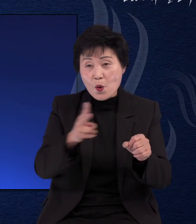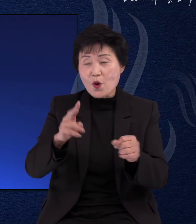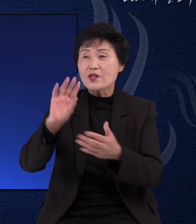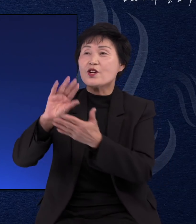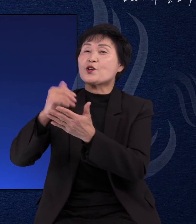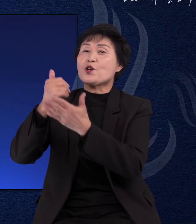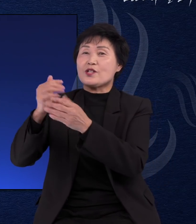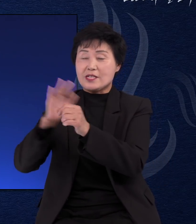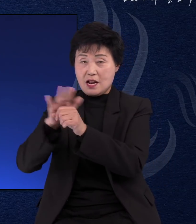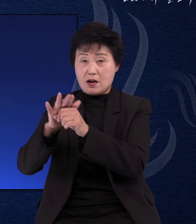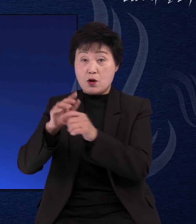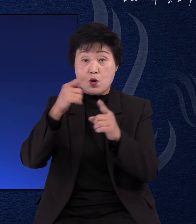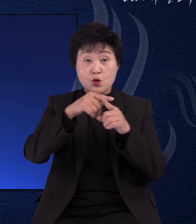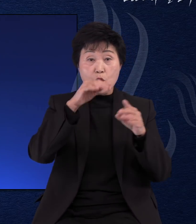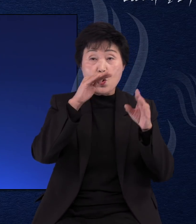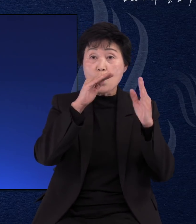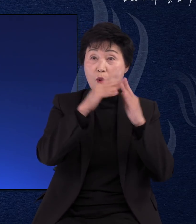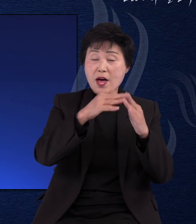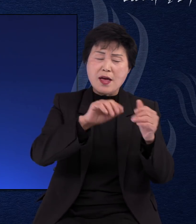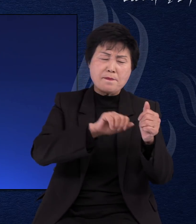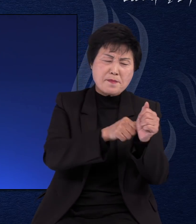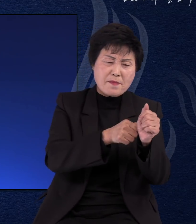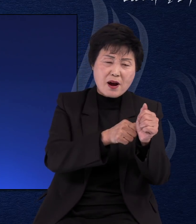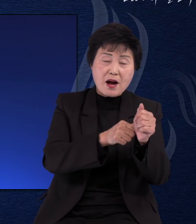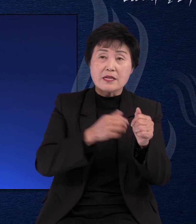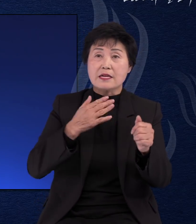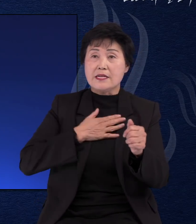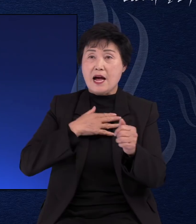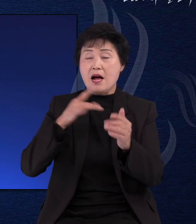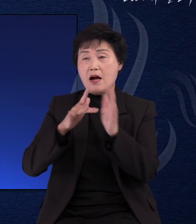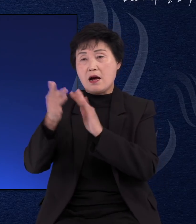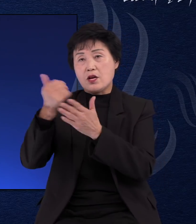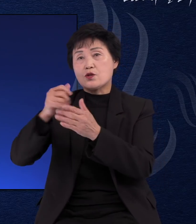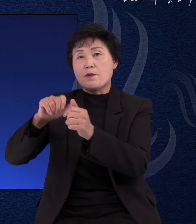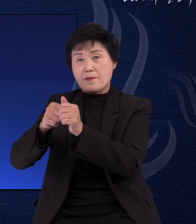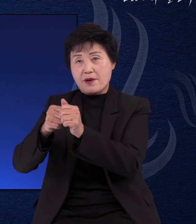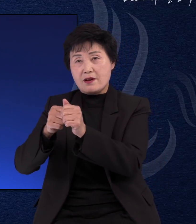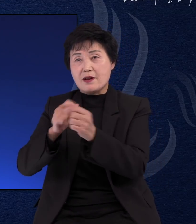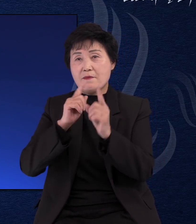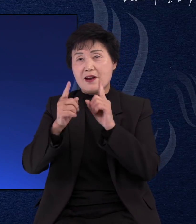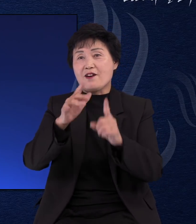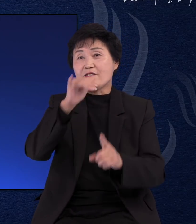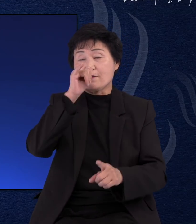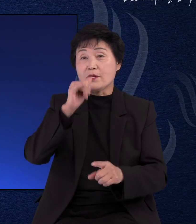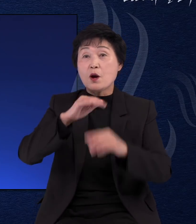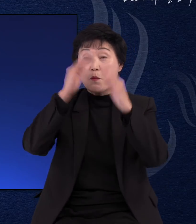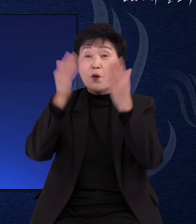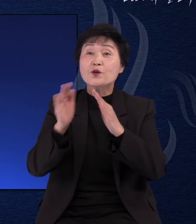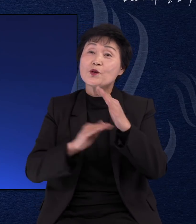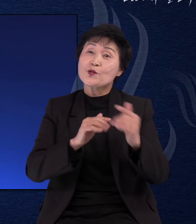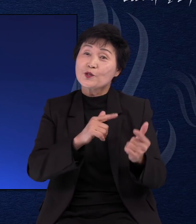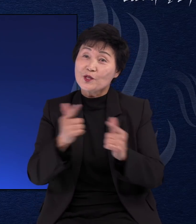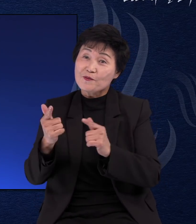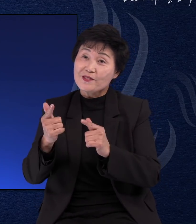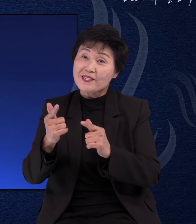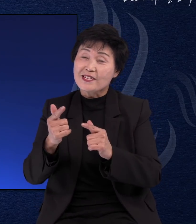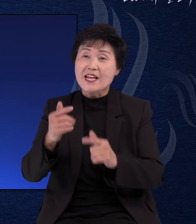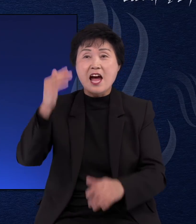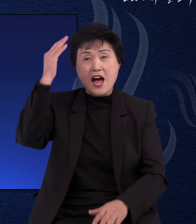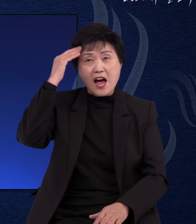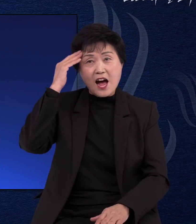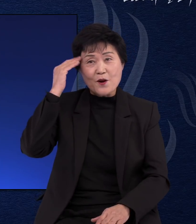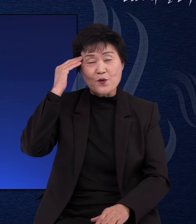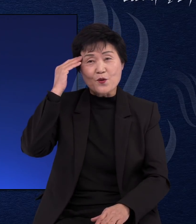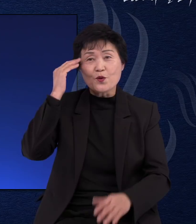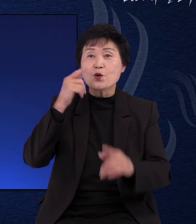핍박함이 나를 핍박함이라고 그렇게 말씀하셨는데, 저는 우리 모든 성도님들이 대한민국에 우리 한국교회 아직 희망이 있는 줄